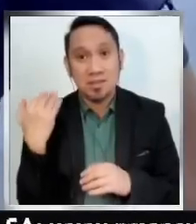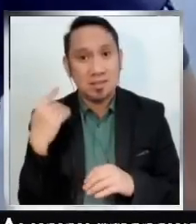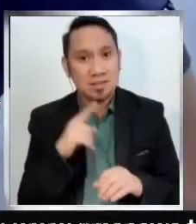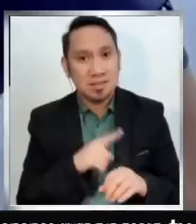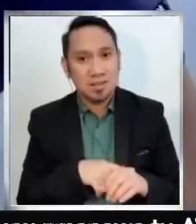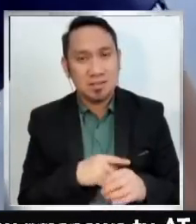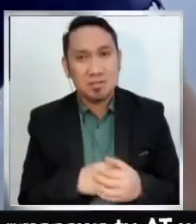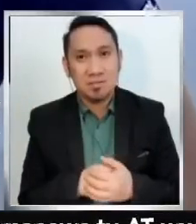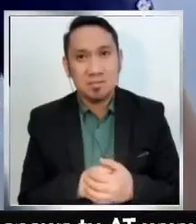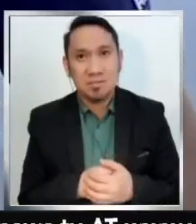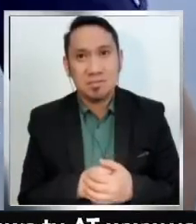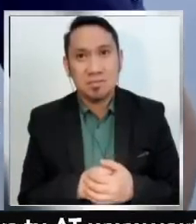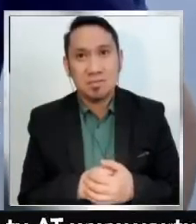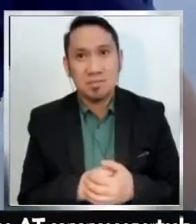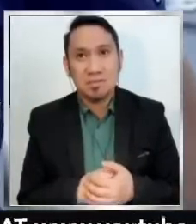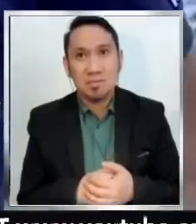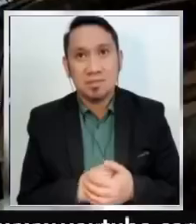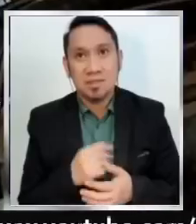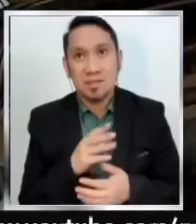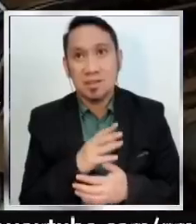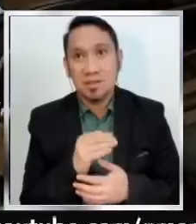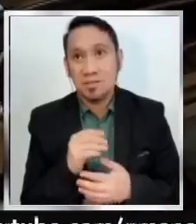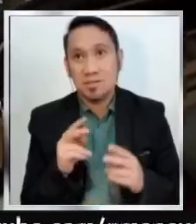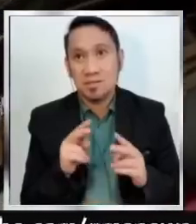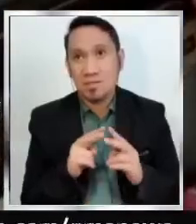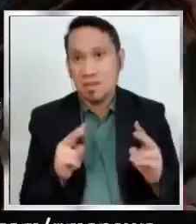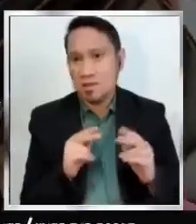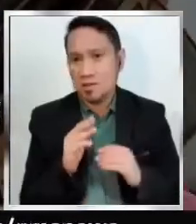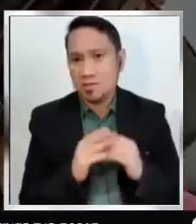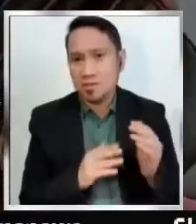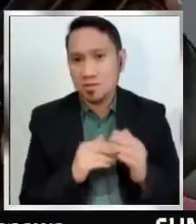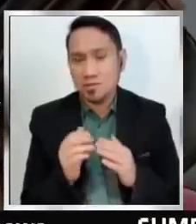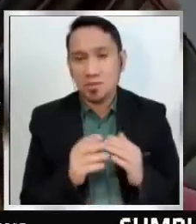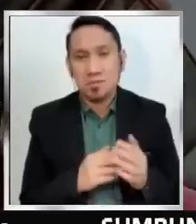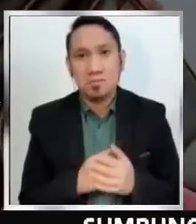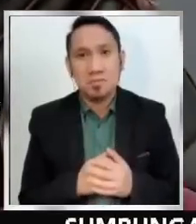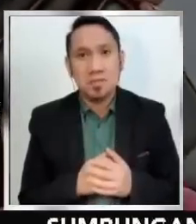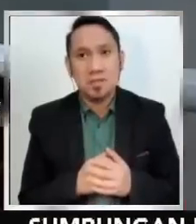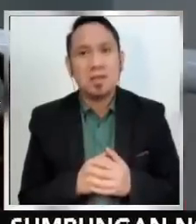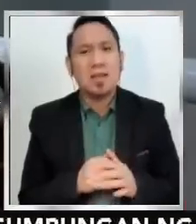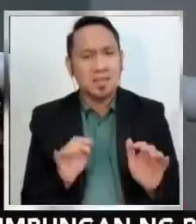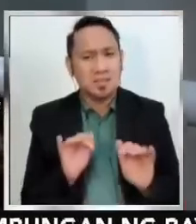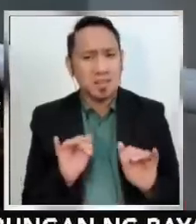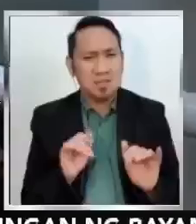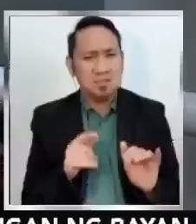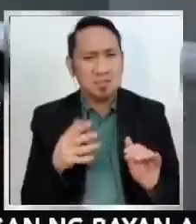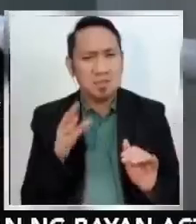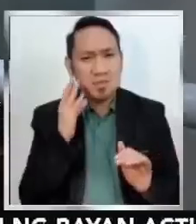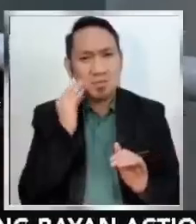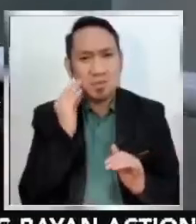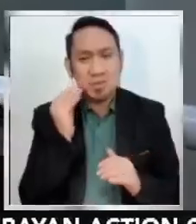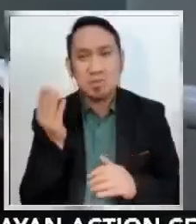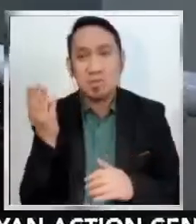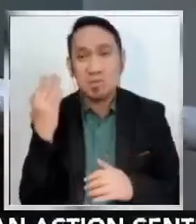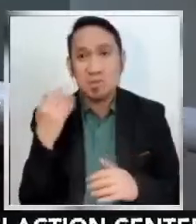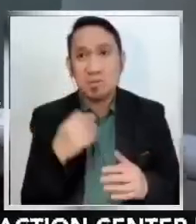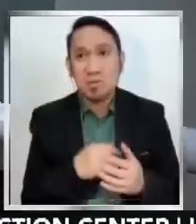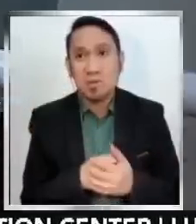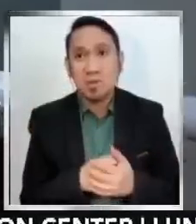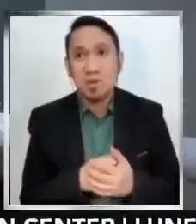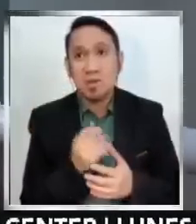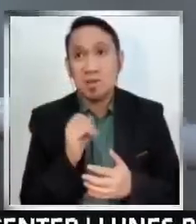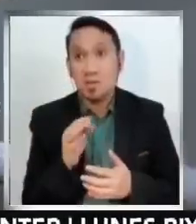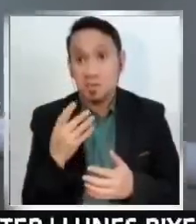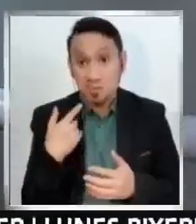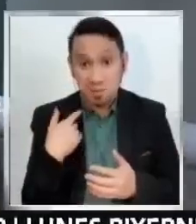And it was very comfortable. Pati si Connie inabutan ang mga love bus noon. Kung may nasasakyan ka, hindi ka